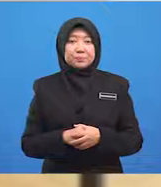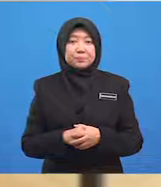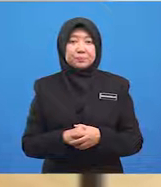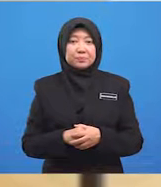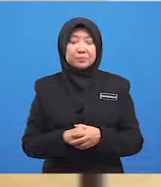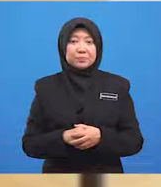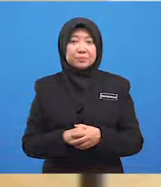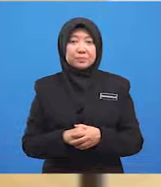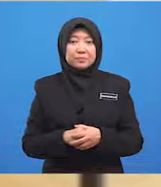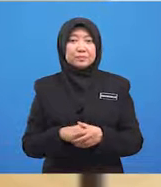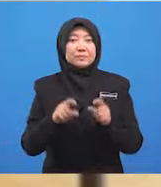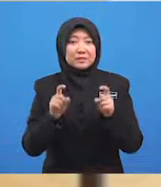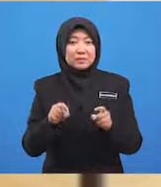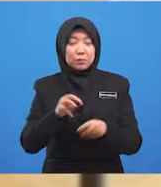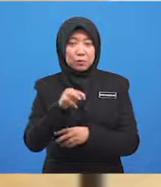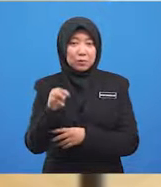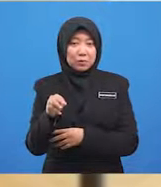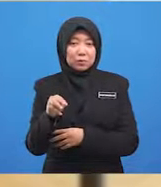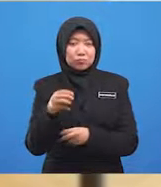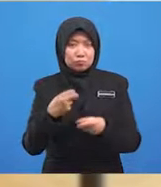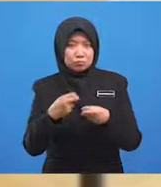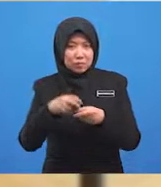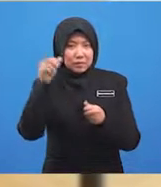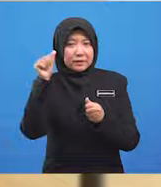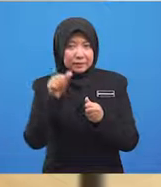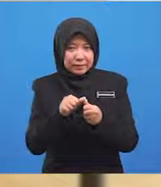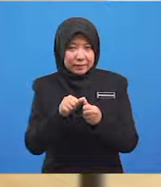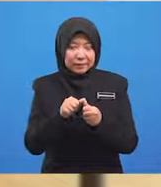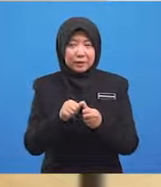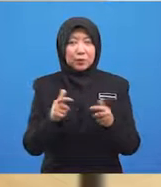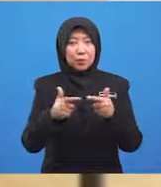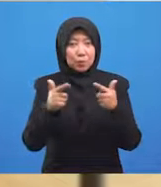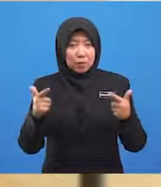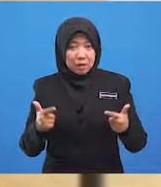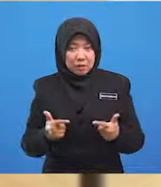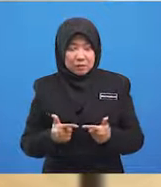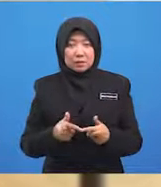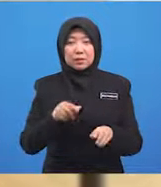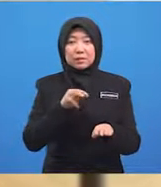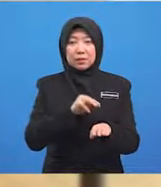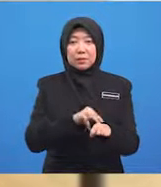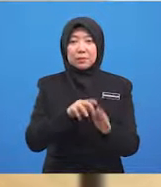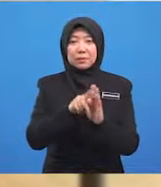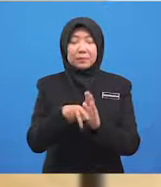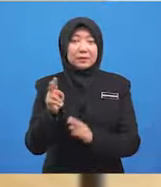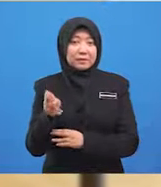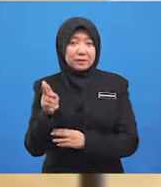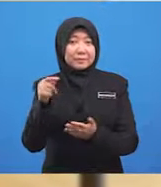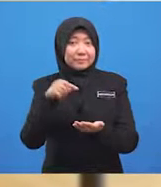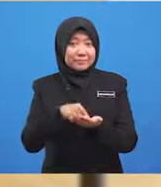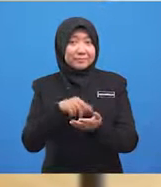haha mesti murid-murid sukar untuk mengingat akal lokasi zaman prasejarah di Indonesia ini